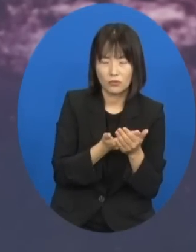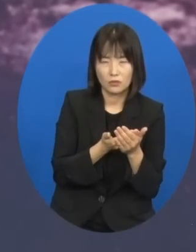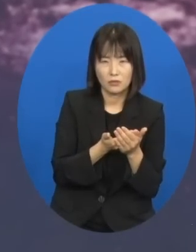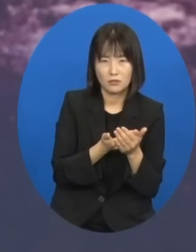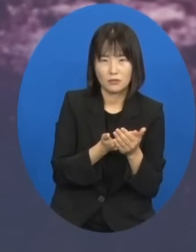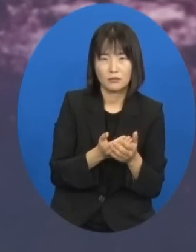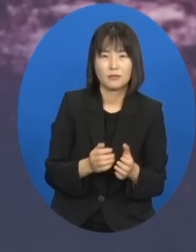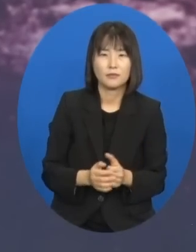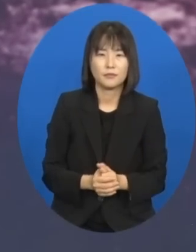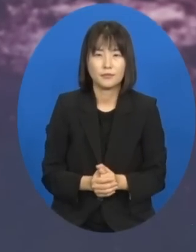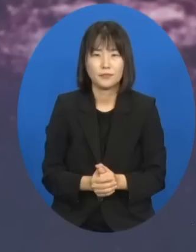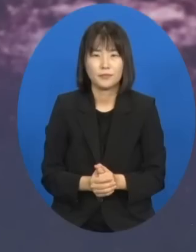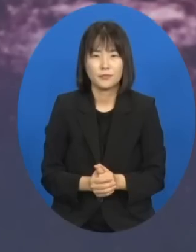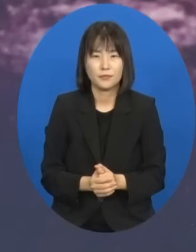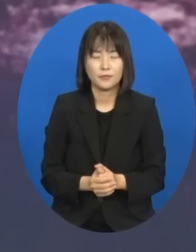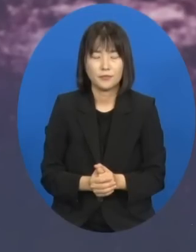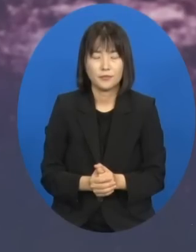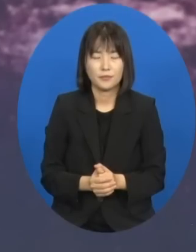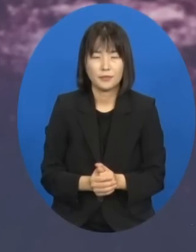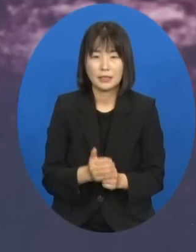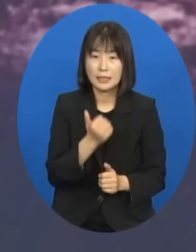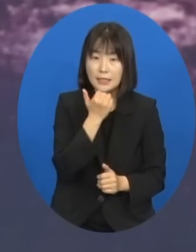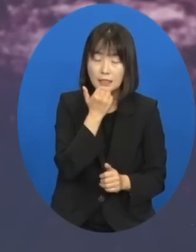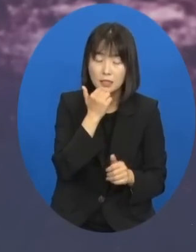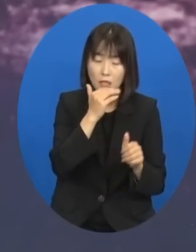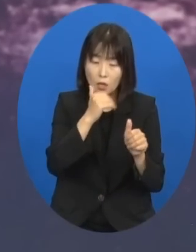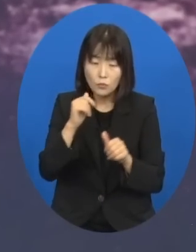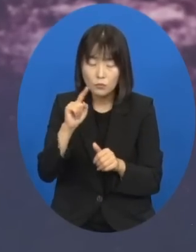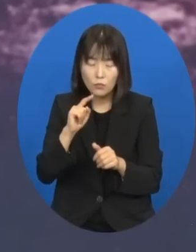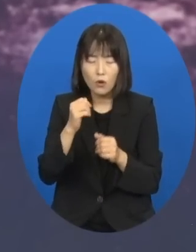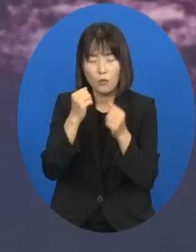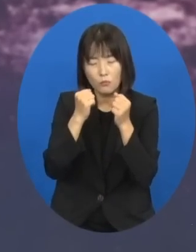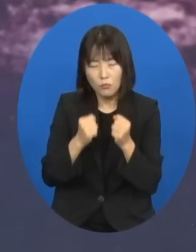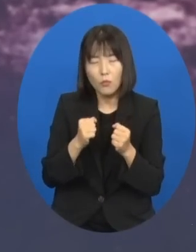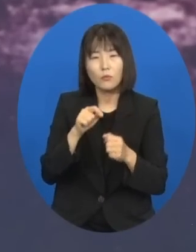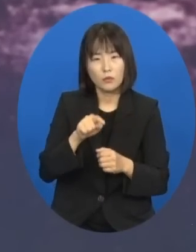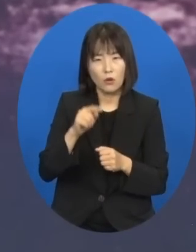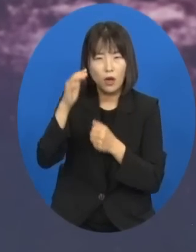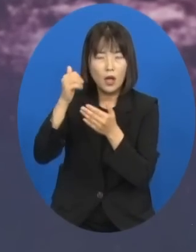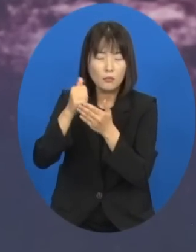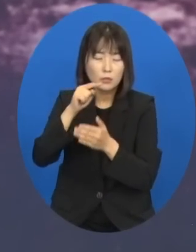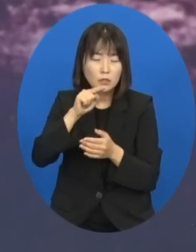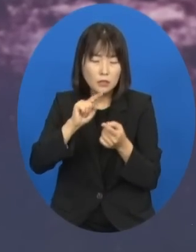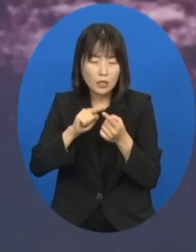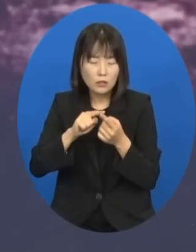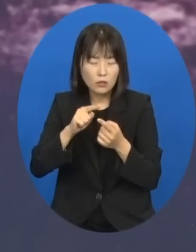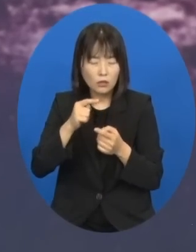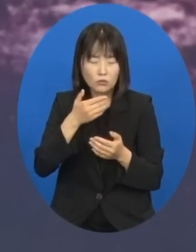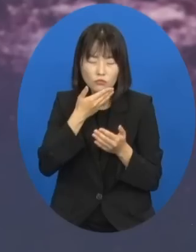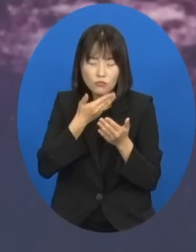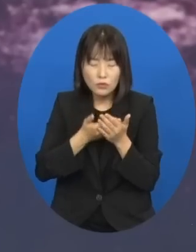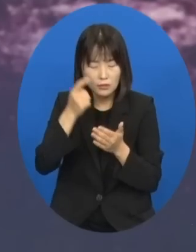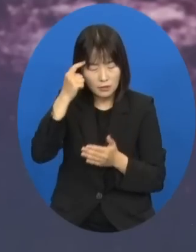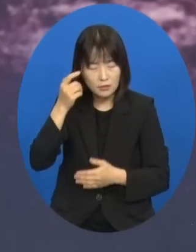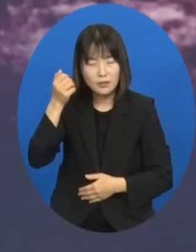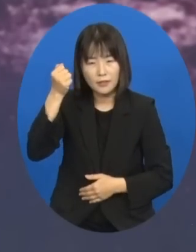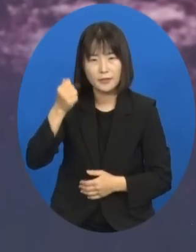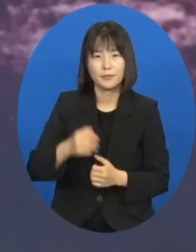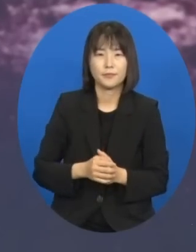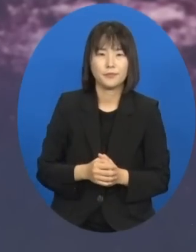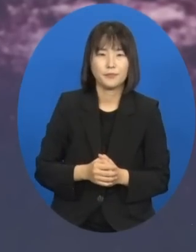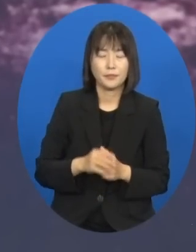있어요. 그의 부르심은 머무는 데에 있었기 때문이고 하나님 그것을 너무 귀하게 여기신 것입니다. 자,